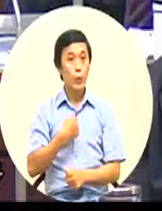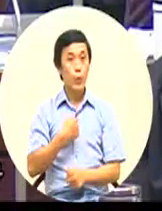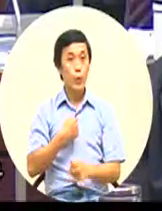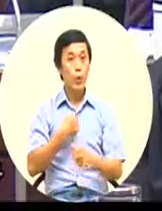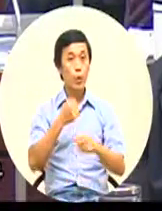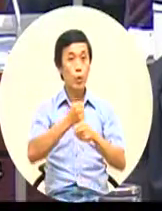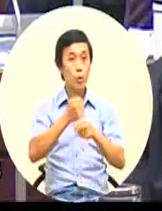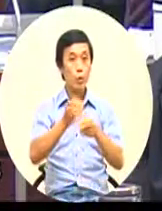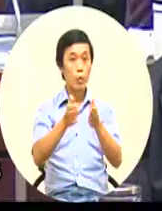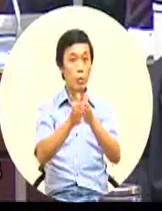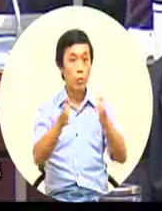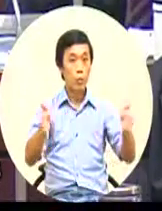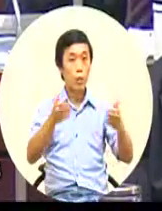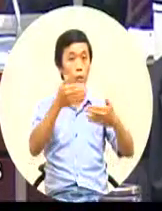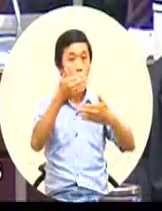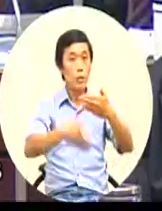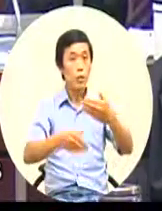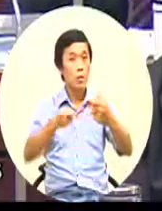剩